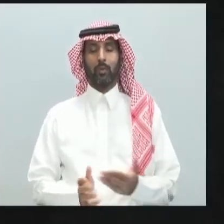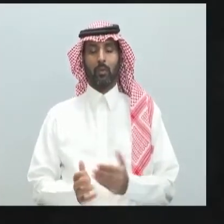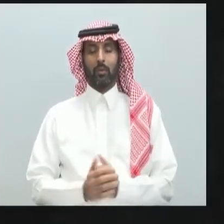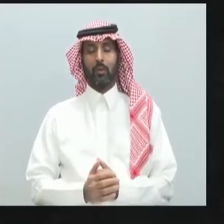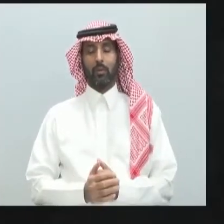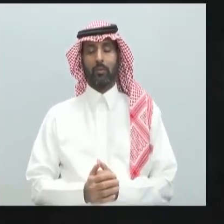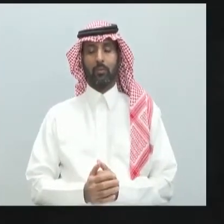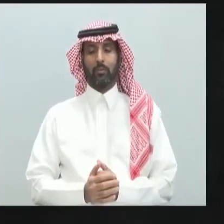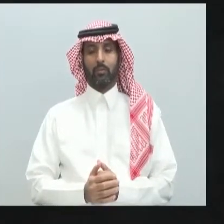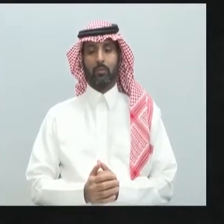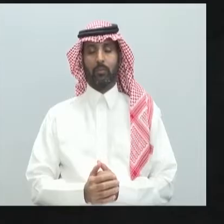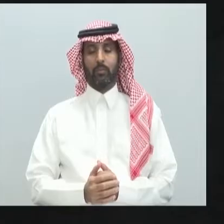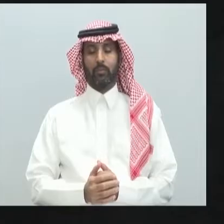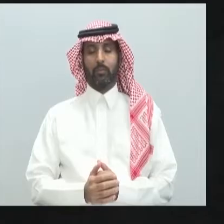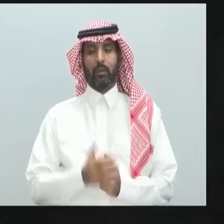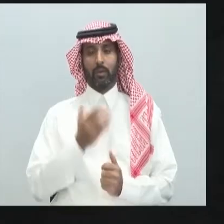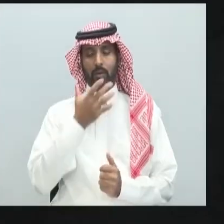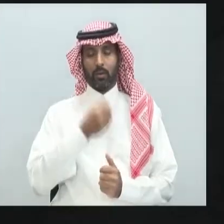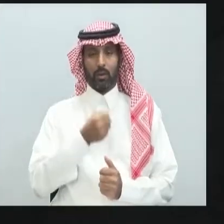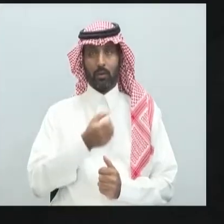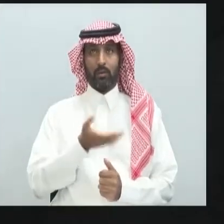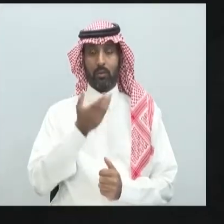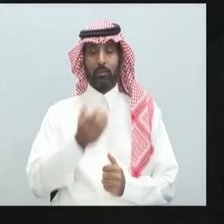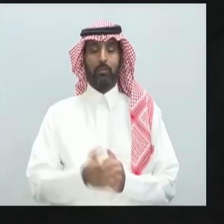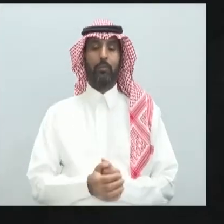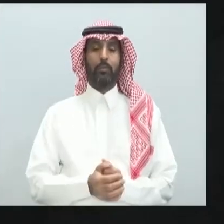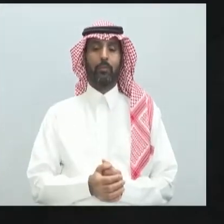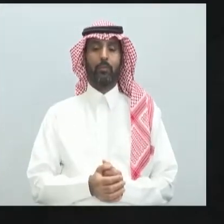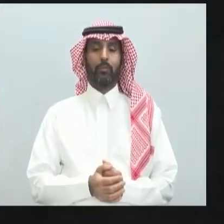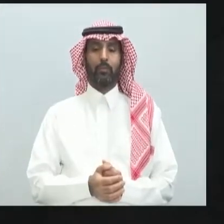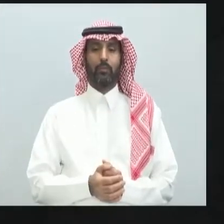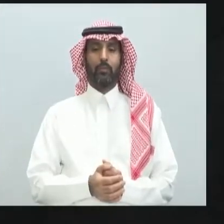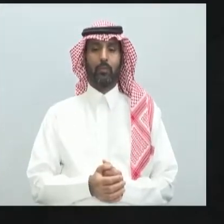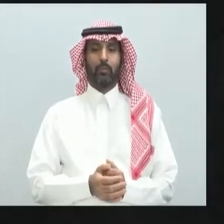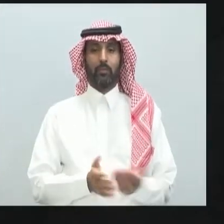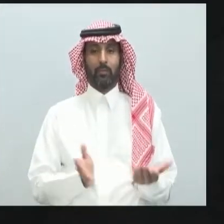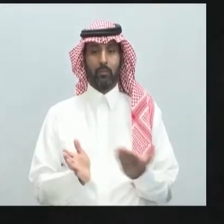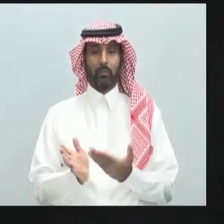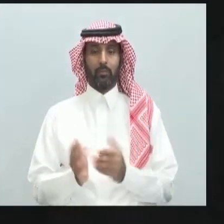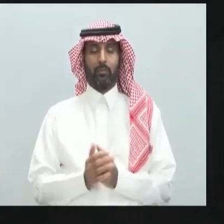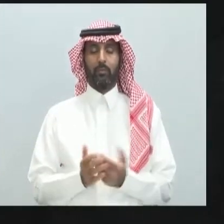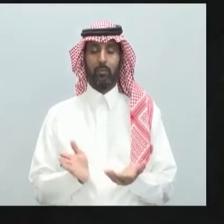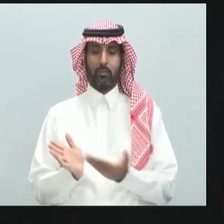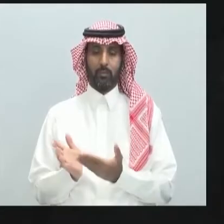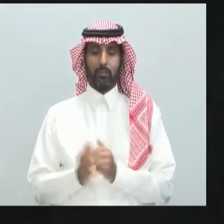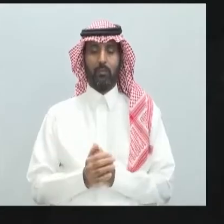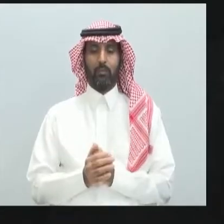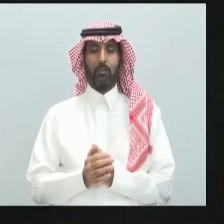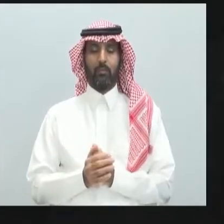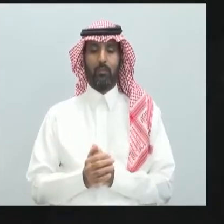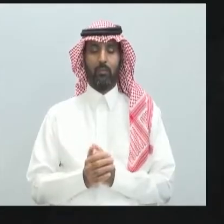ونبينا محمد صلى الله عليه وسلم اعزائي الطلاب والطالبات اهلا وسهلا بكم